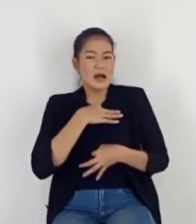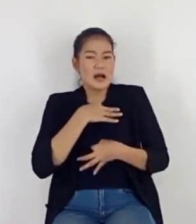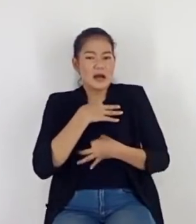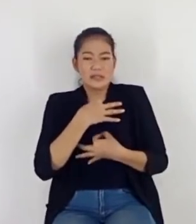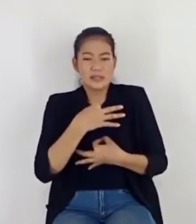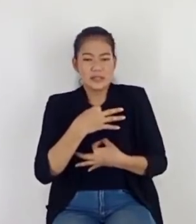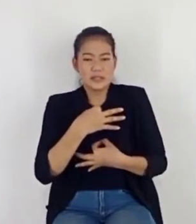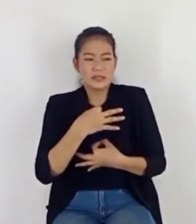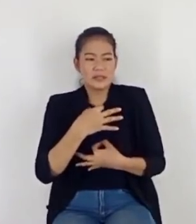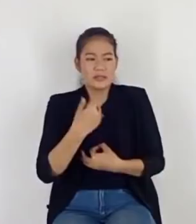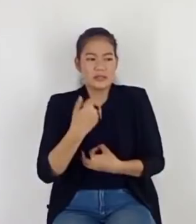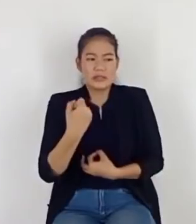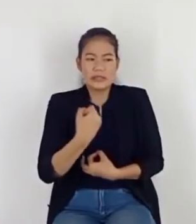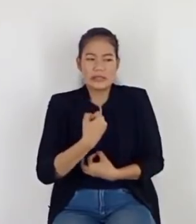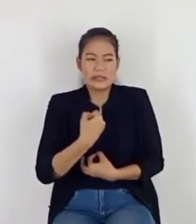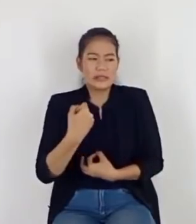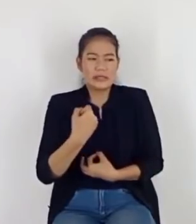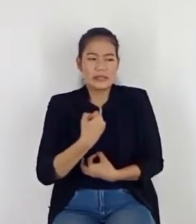Sebagaimana